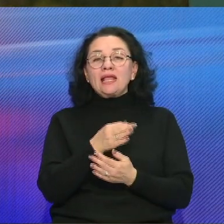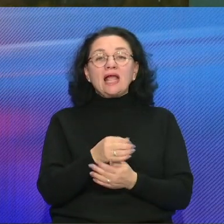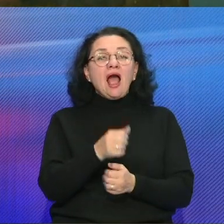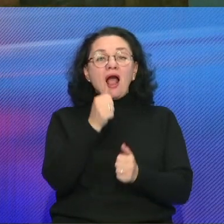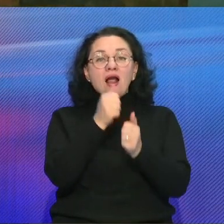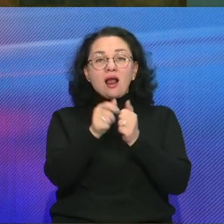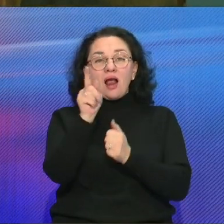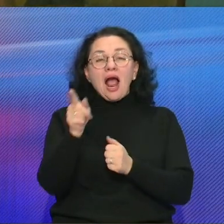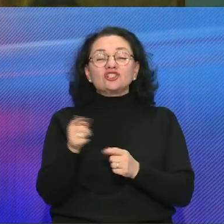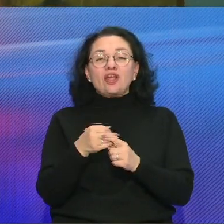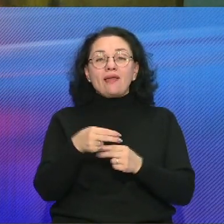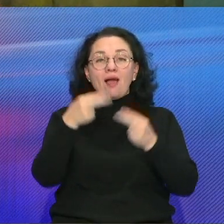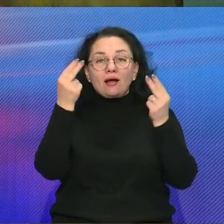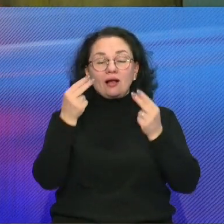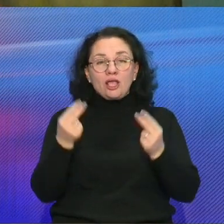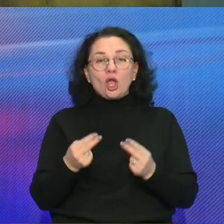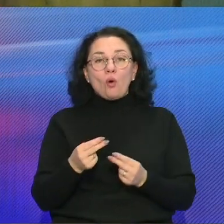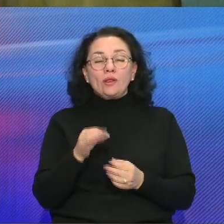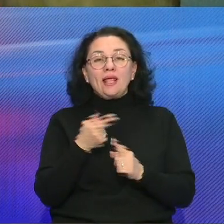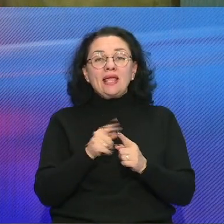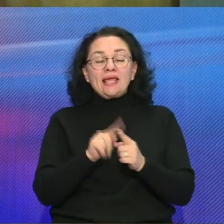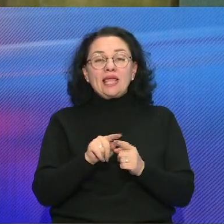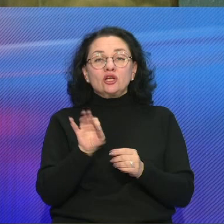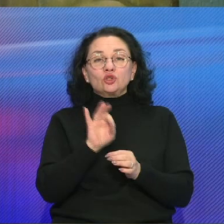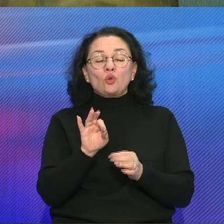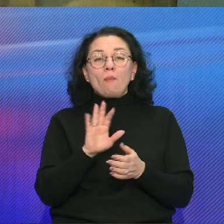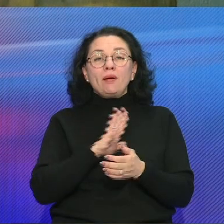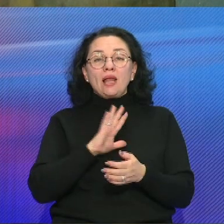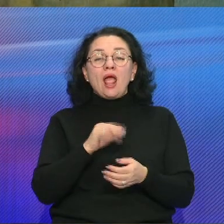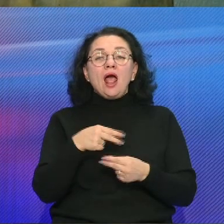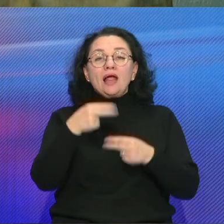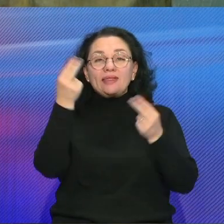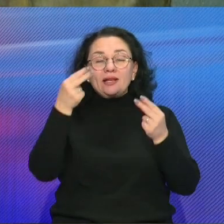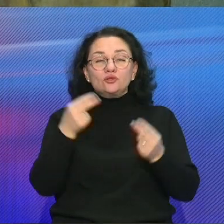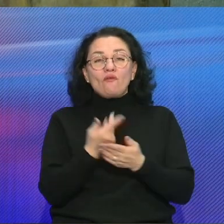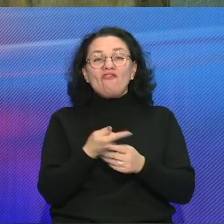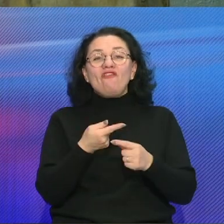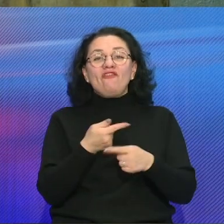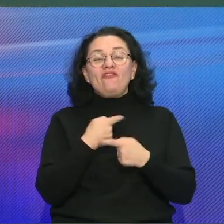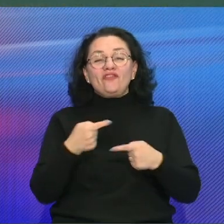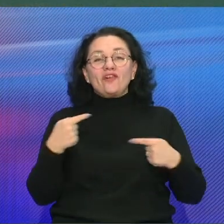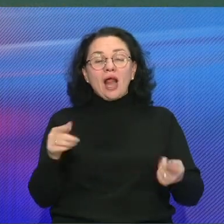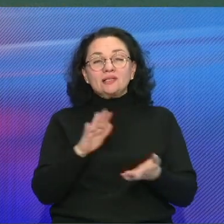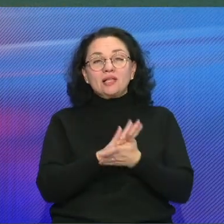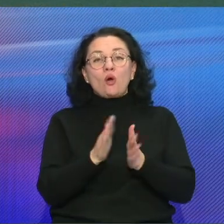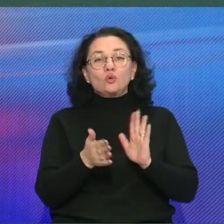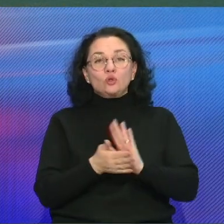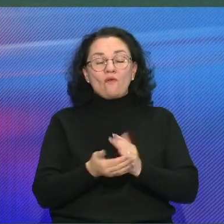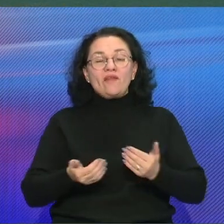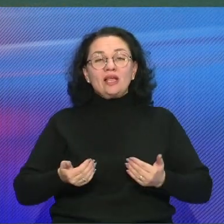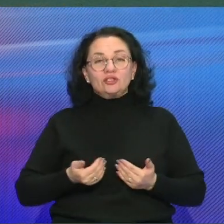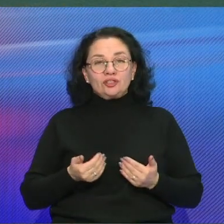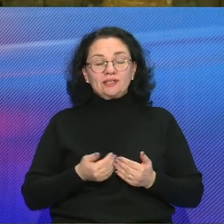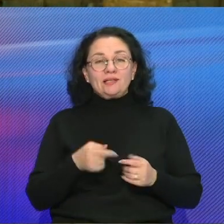ўсё яшчэ застаюцца тайнай для сучаснікаў. Напісанае пры розных абставінах у перыяд 17 па 20 стагоддзя ў Беларусі, Расіі ці